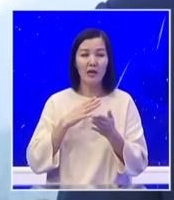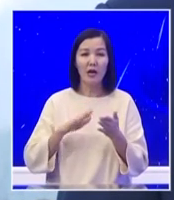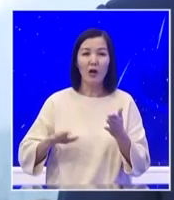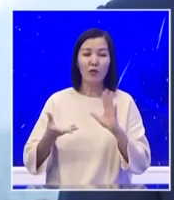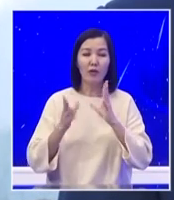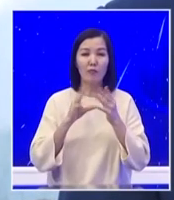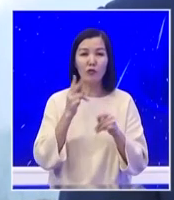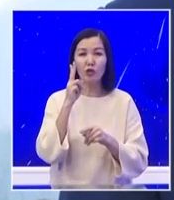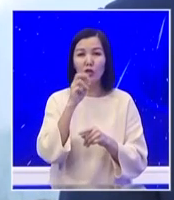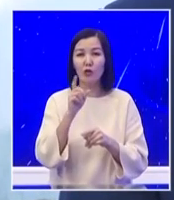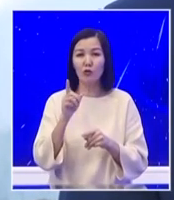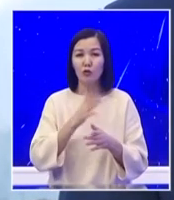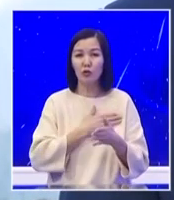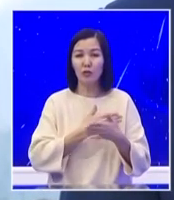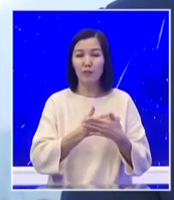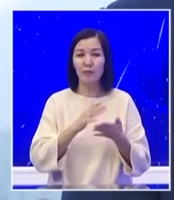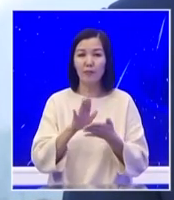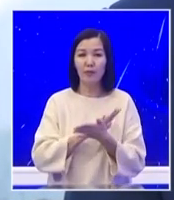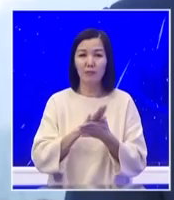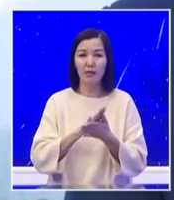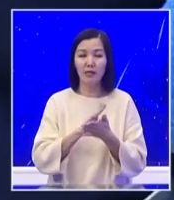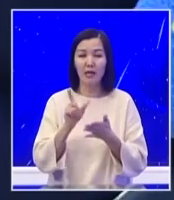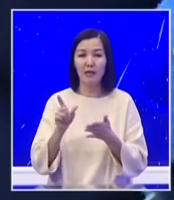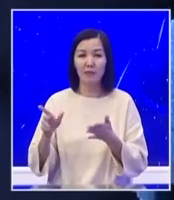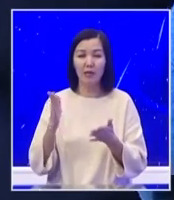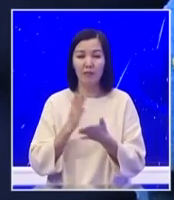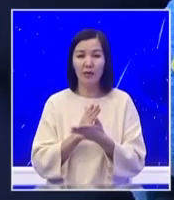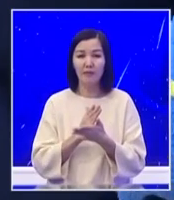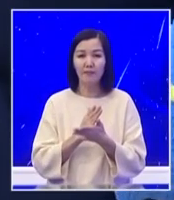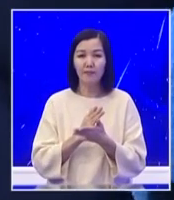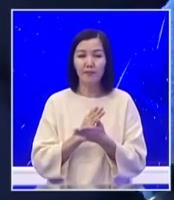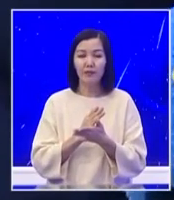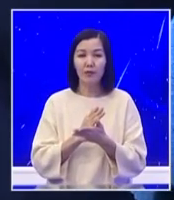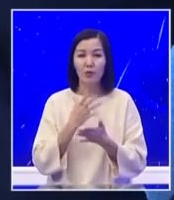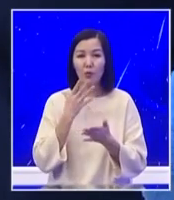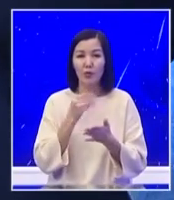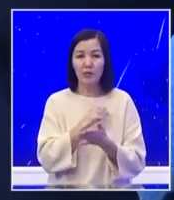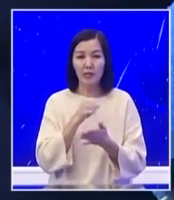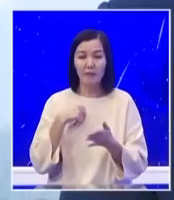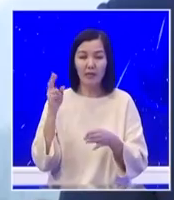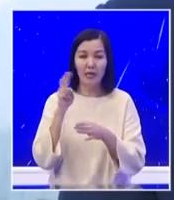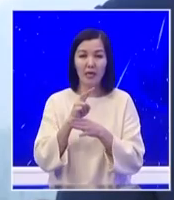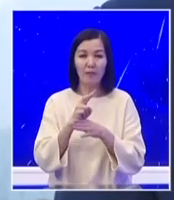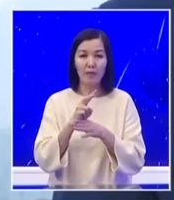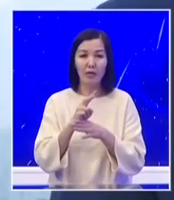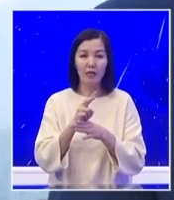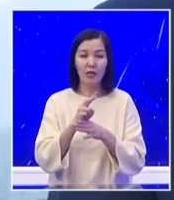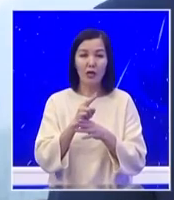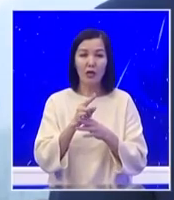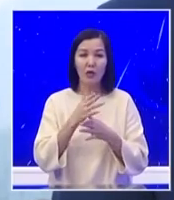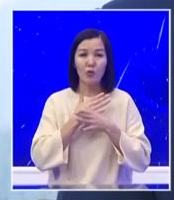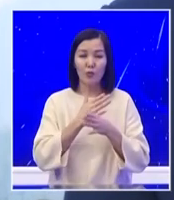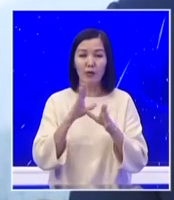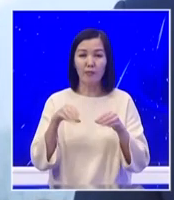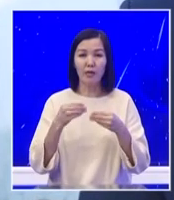200 адамды құрайды. Соның ішіндегі 100-і жастар, өз еріктілерімен келіп жаңағы құралған топ. Еріктілер жылына